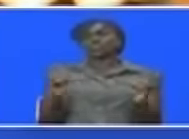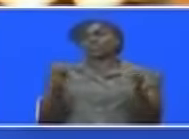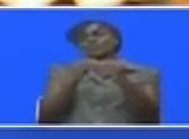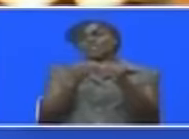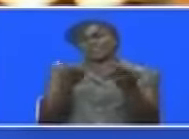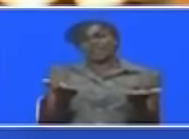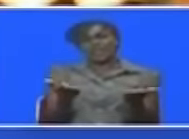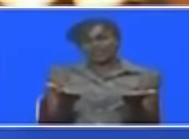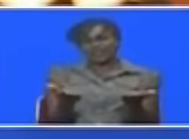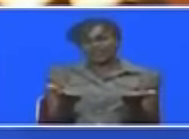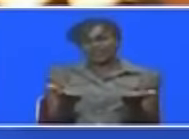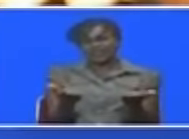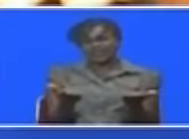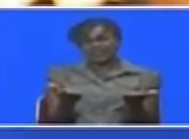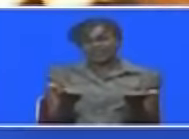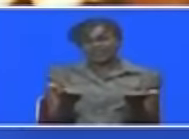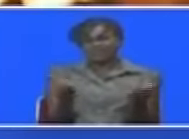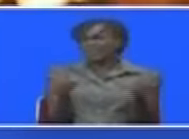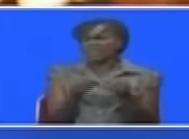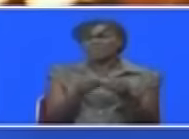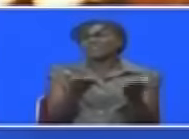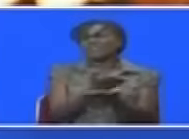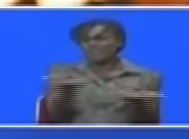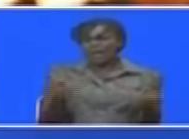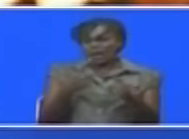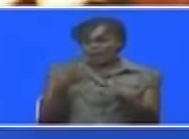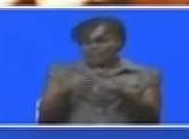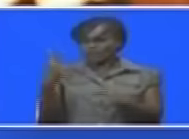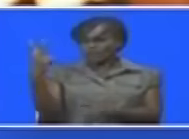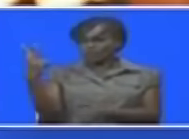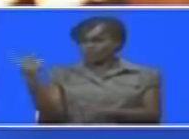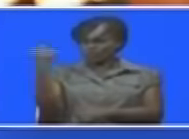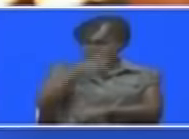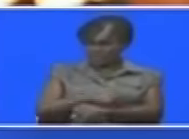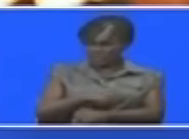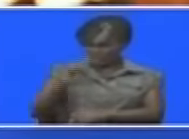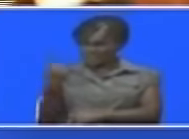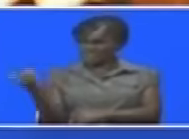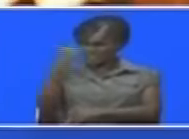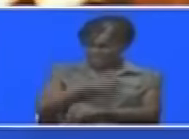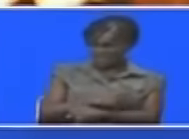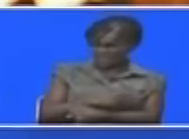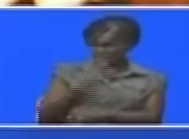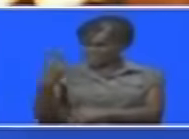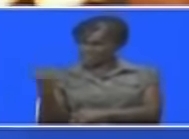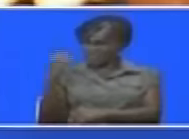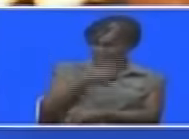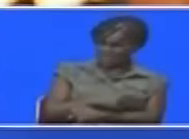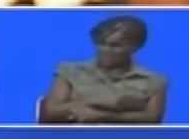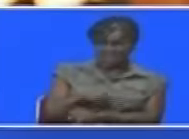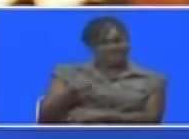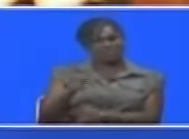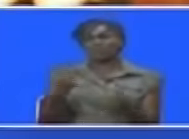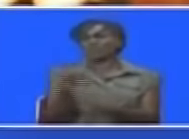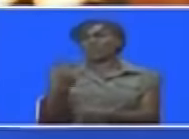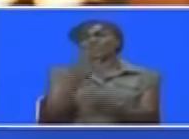ujui aone chochote, lakini kwa siku mbili, hakuna siku ya kwanza, siku ya pili ni